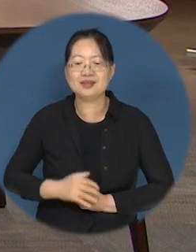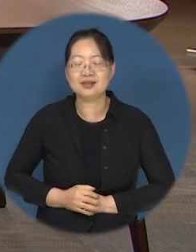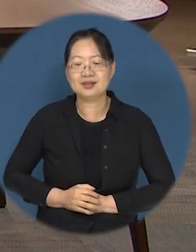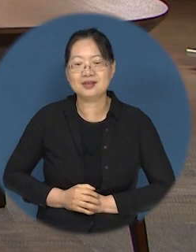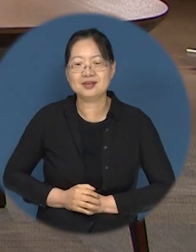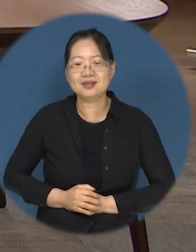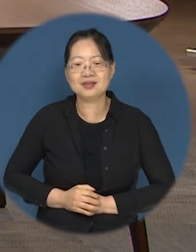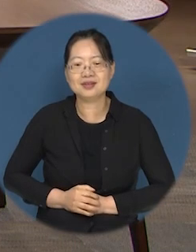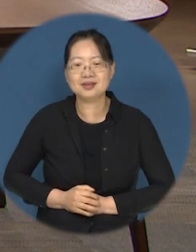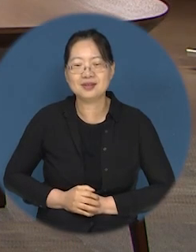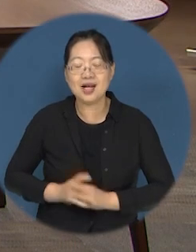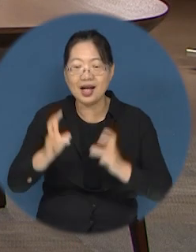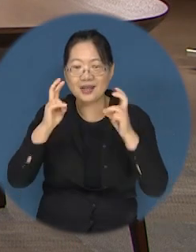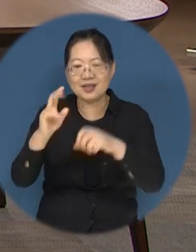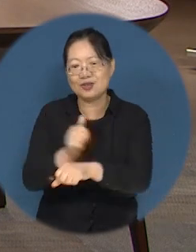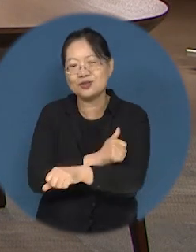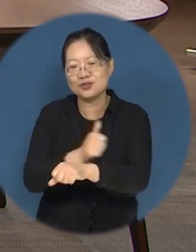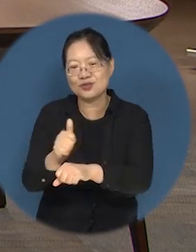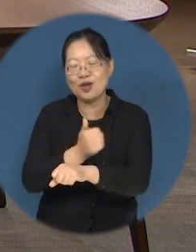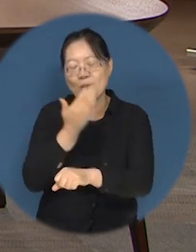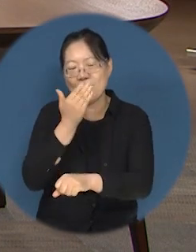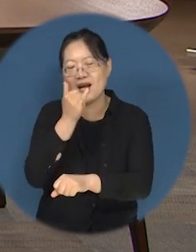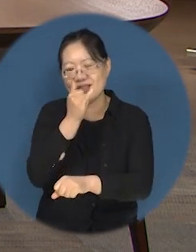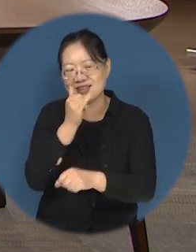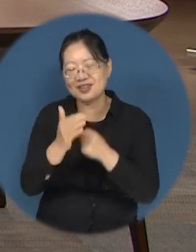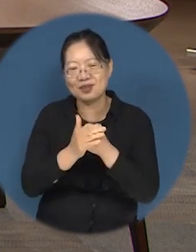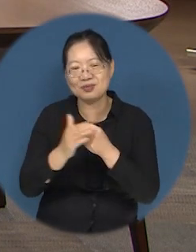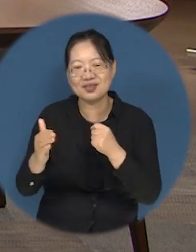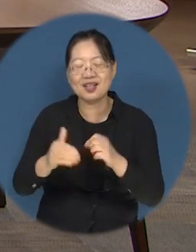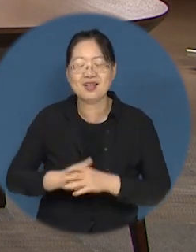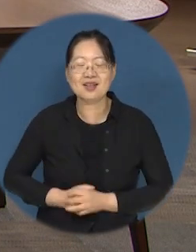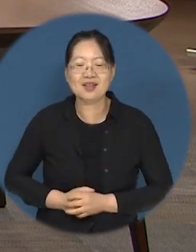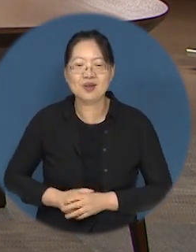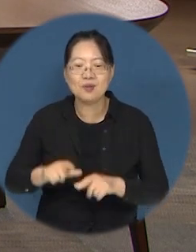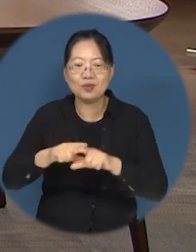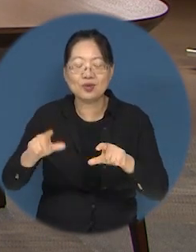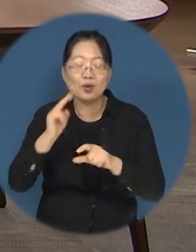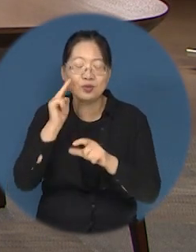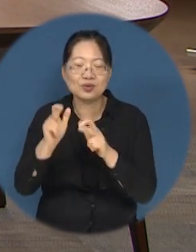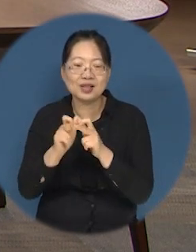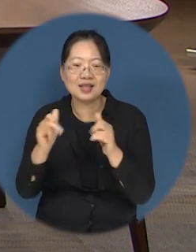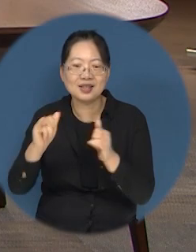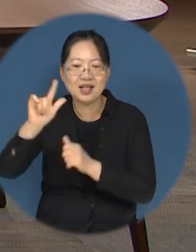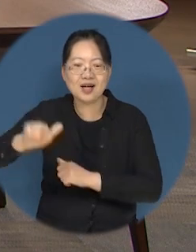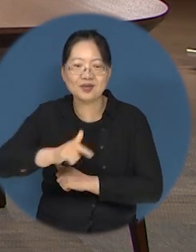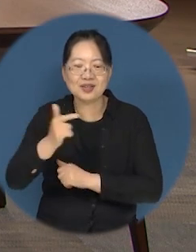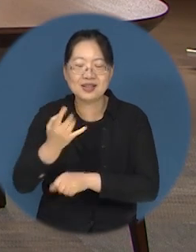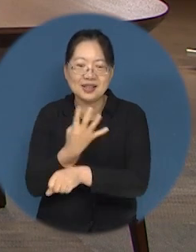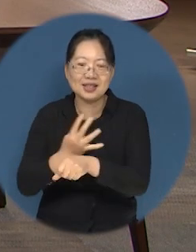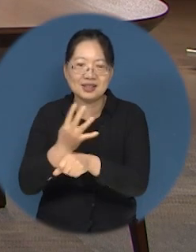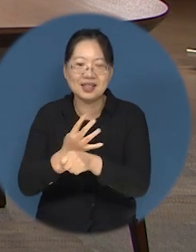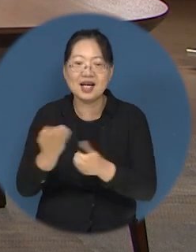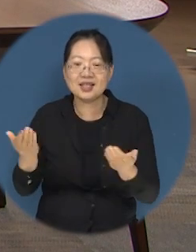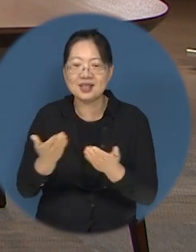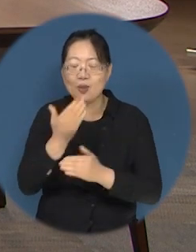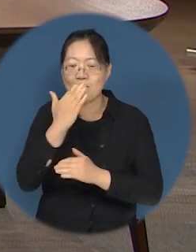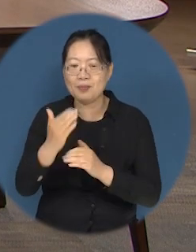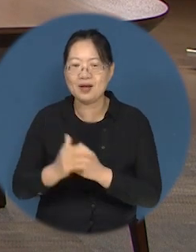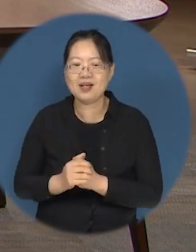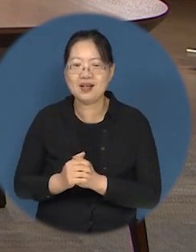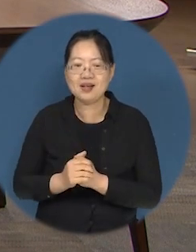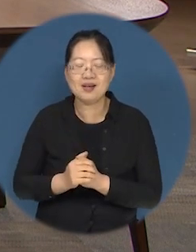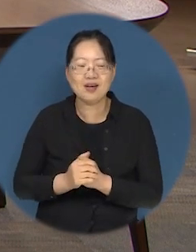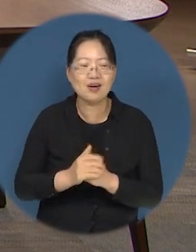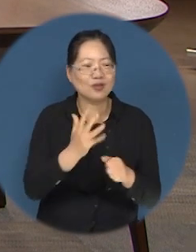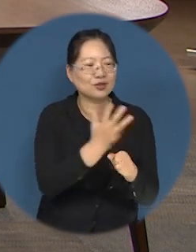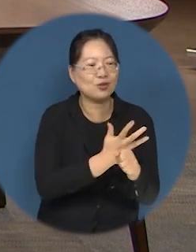입장에서는 예. 이제 출근을 갔다가 할 곳이 있는 거고 그렇죠. 그리고 이제 보통 중증 장애인은 하루에 4시간 정도 일을 하게 됩니다. 아,